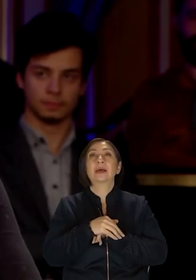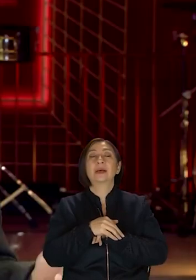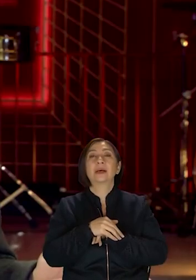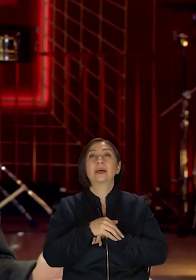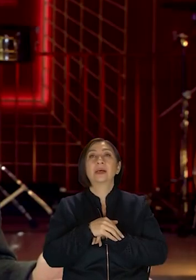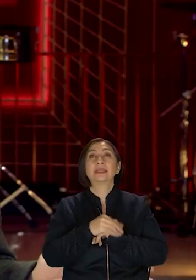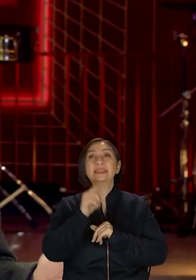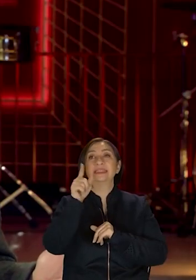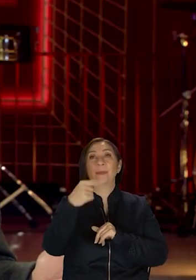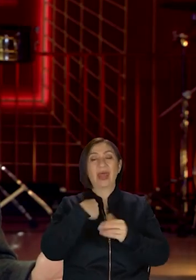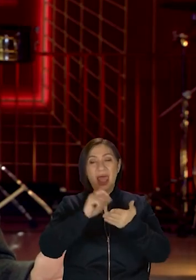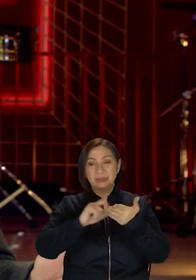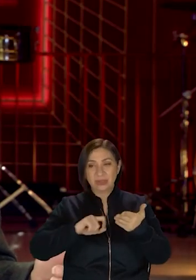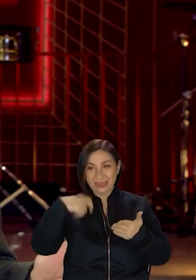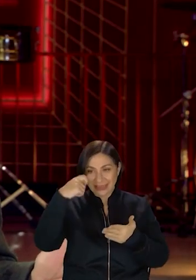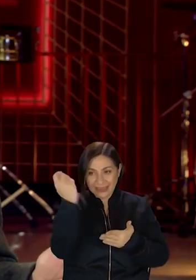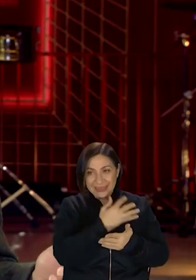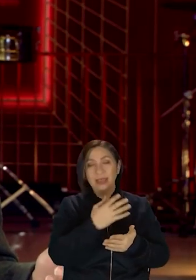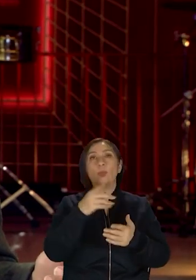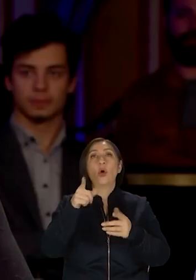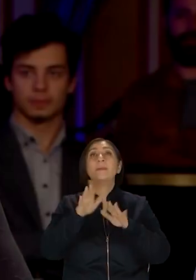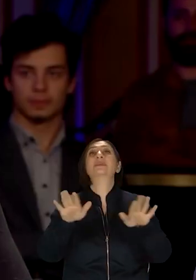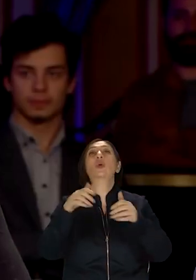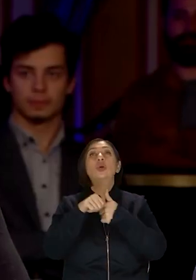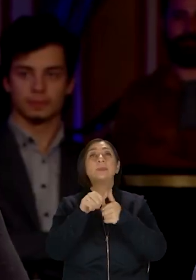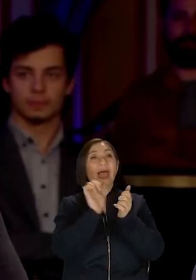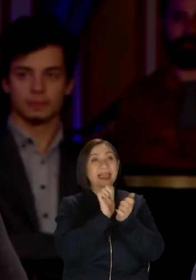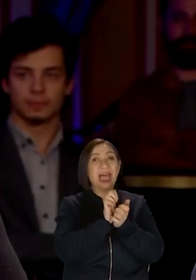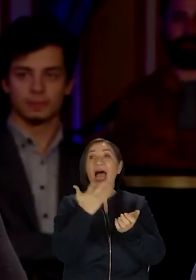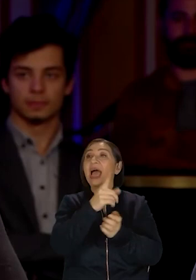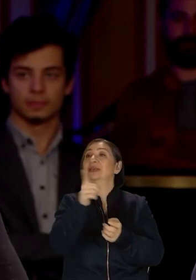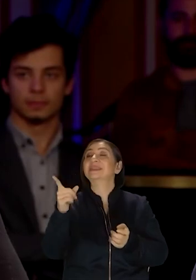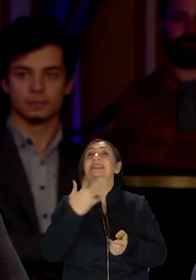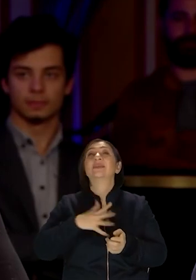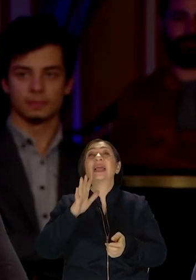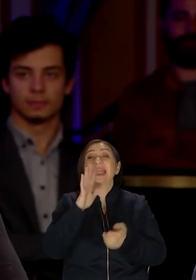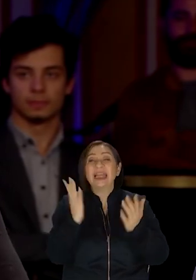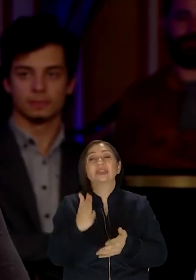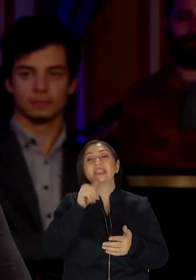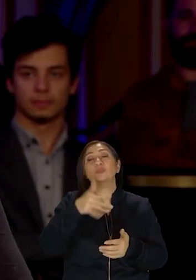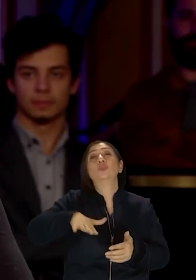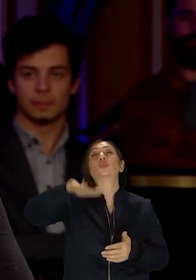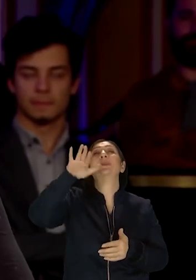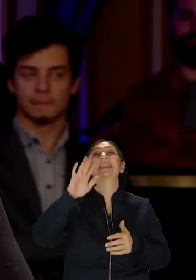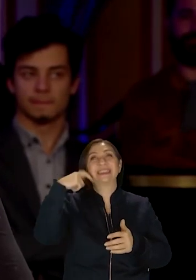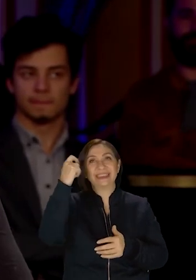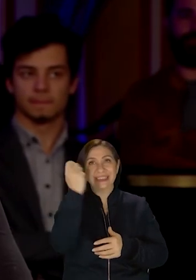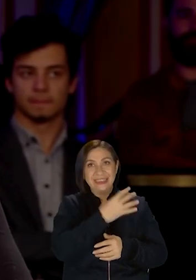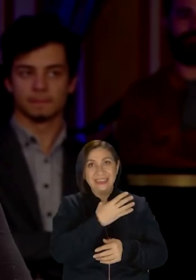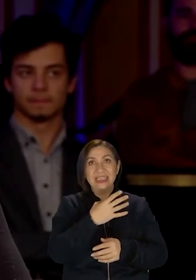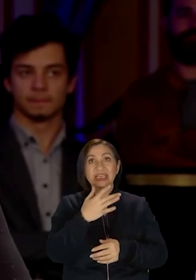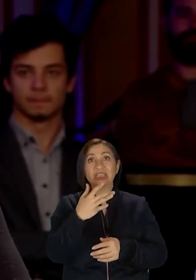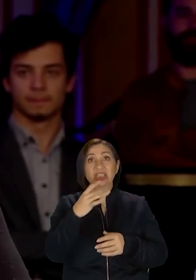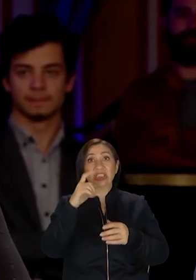var. Seni bana yazmışlar, Böyle Bitmesin, Kocamın Ailesi, Hangimiz Sevmedik, Keşke Hiç Büyümeseydik dizleri.